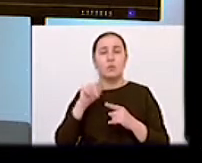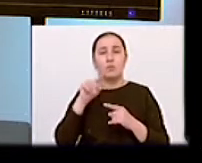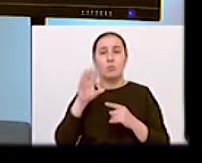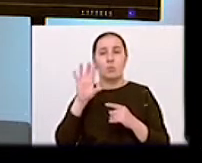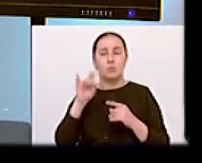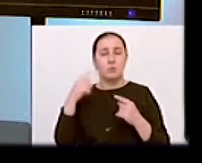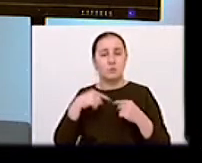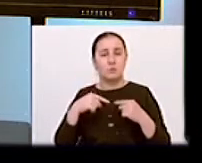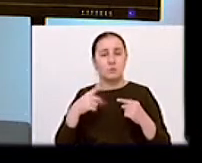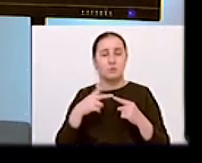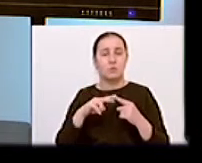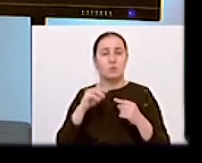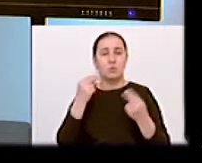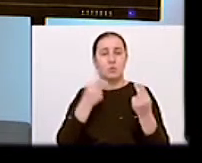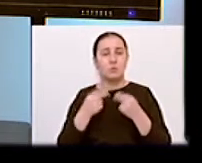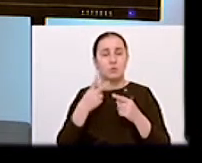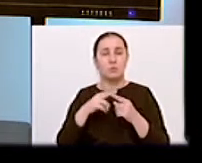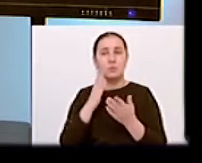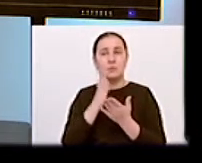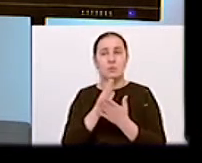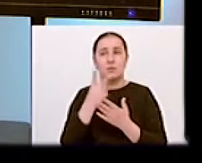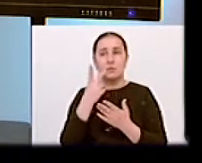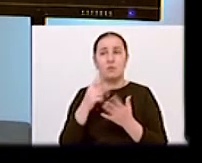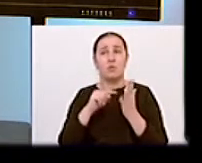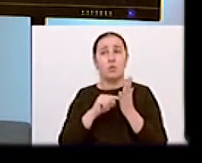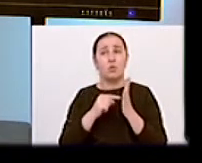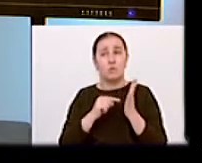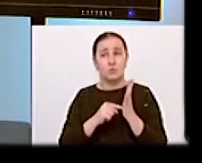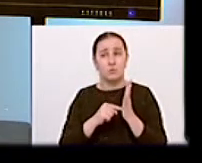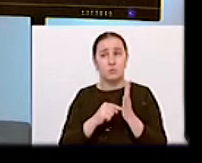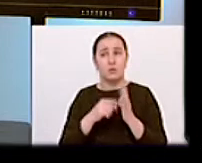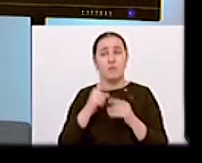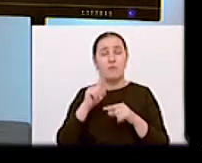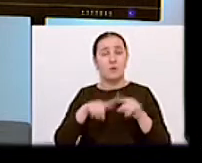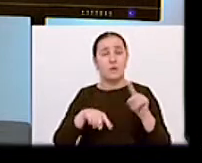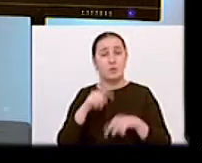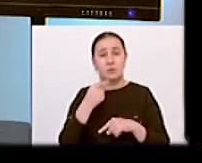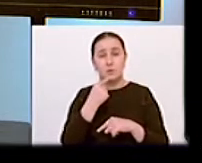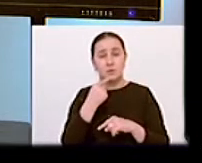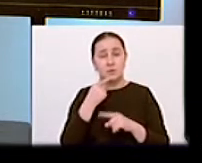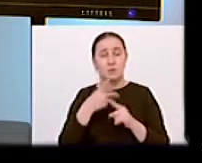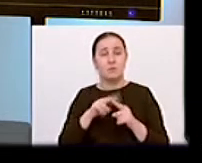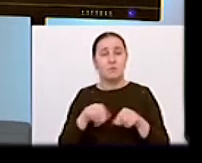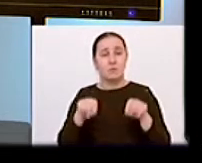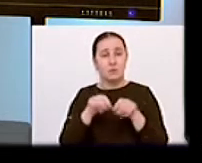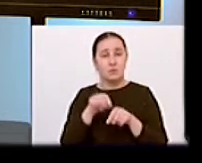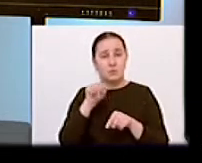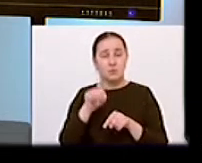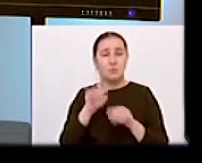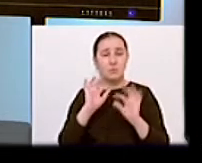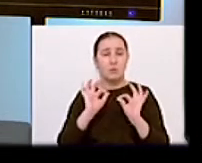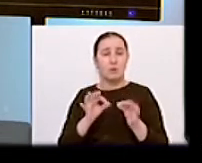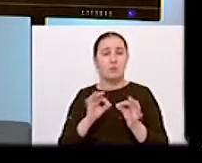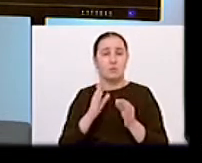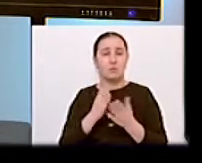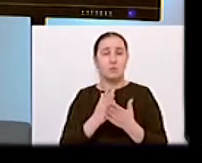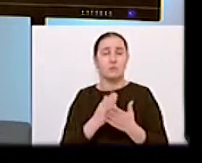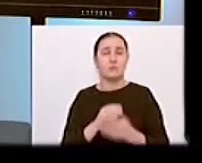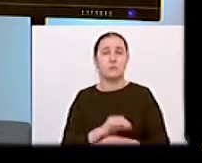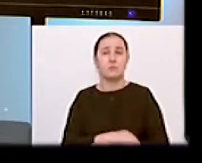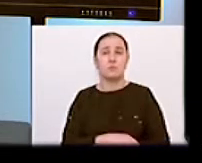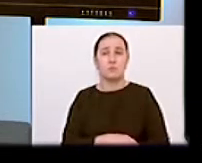художников, обобщающего слова, стоит двоеточие. В родном языке те же самые правила пунктуации.